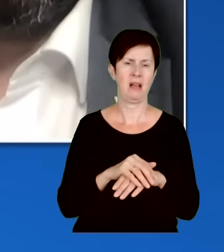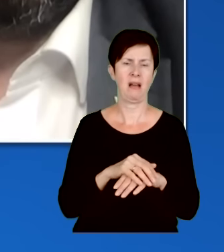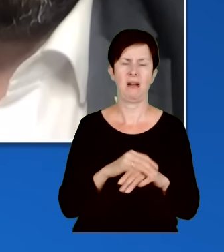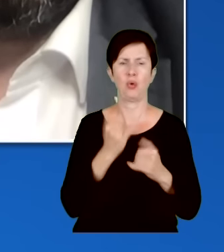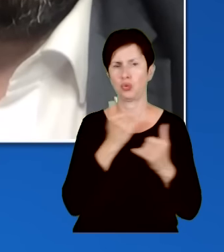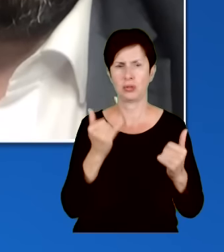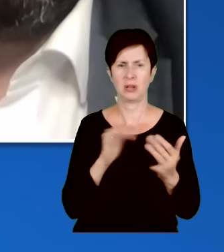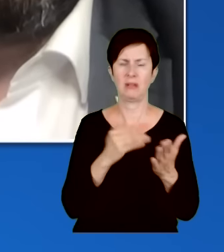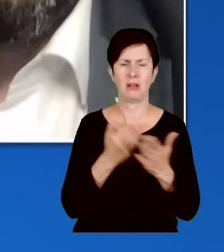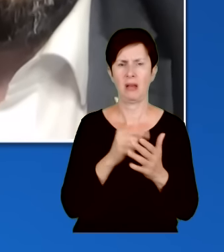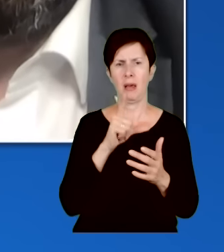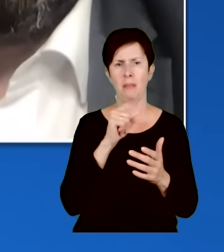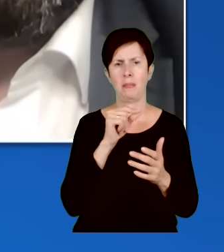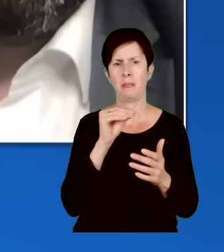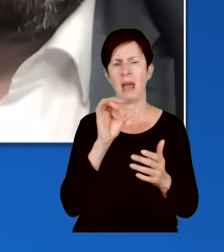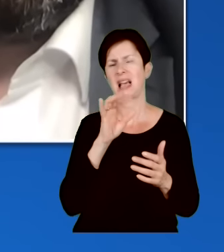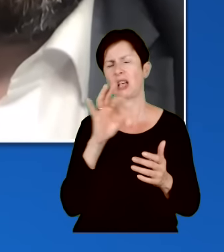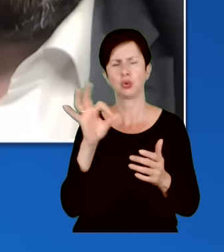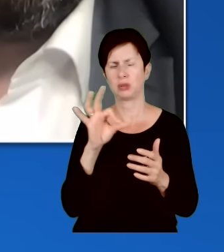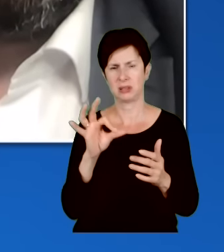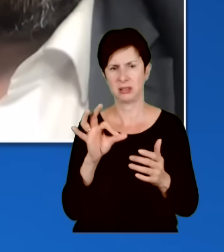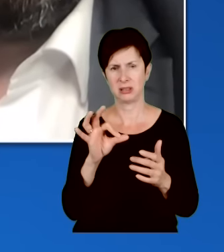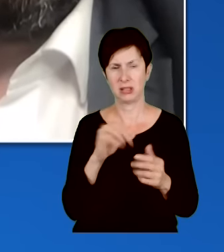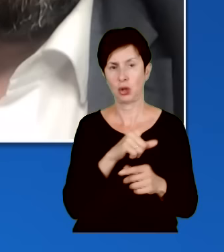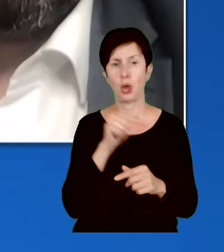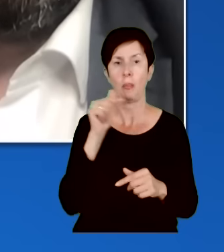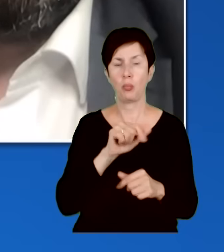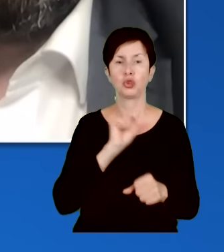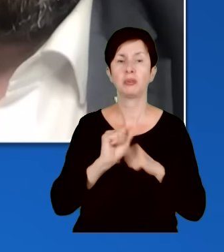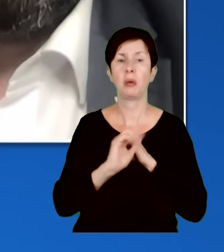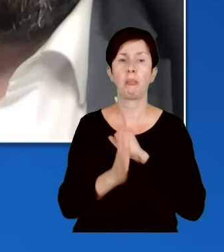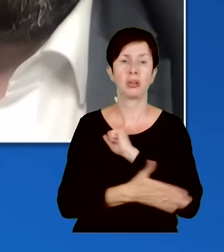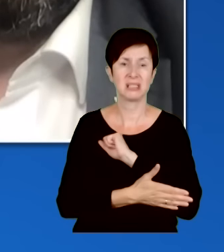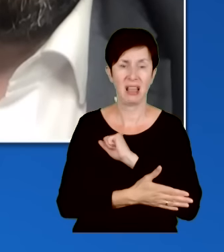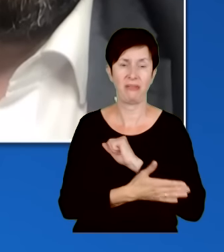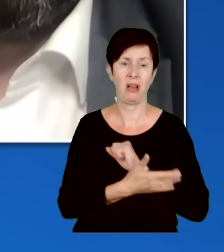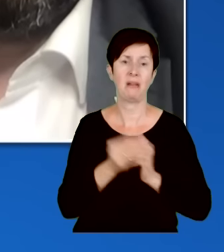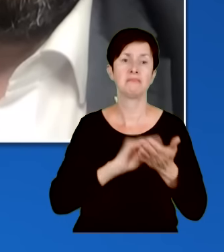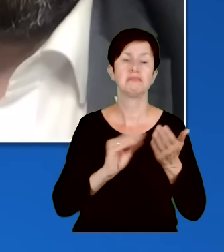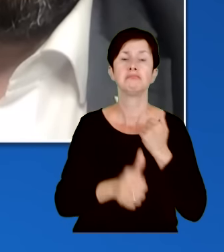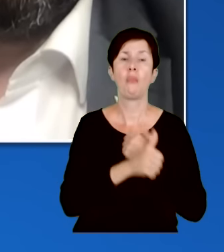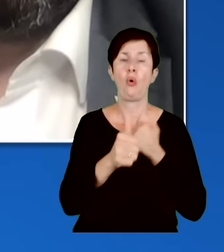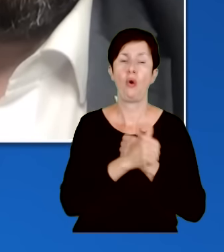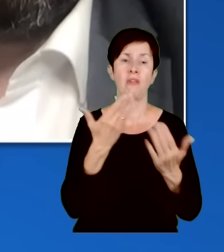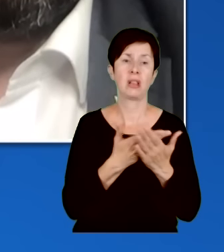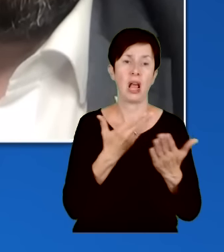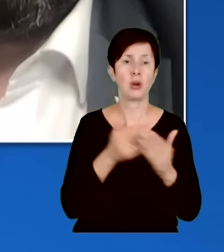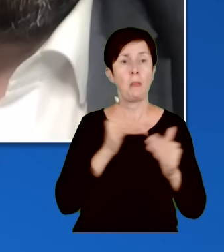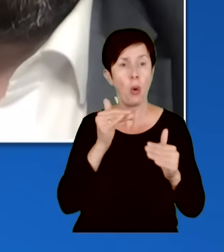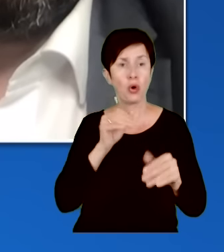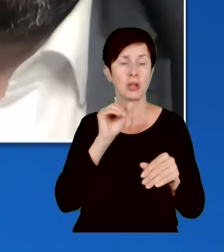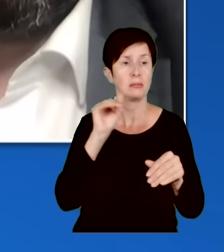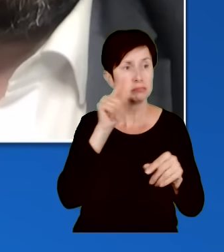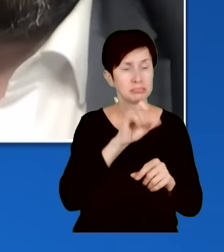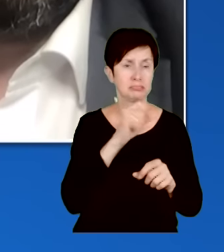nazywają inwigilację musi być podstawa wskazująca do możliwości popełnienia przestępstwa